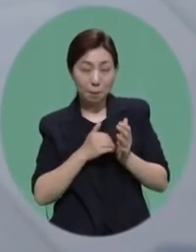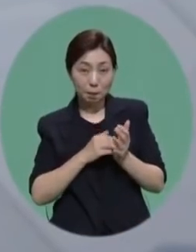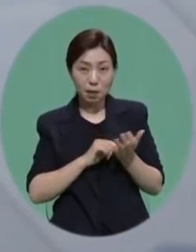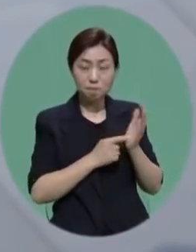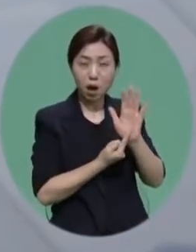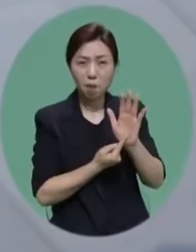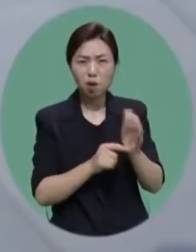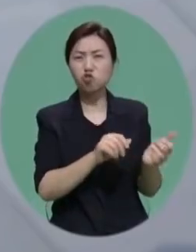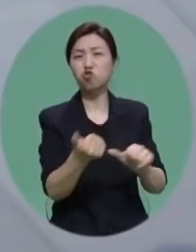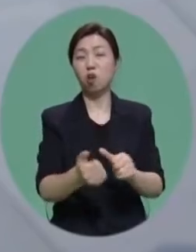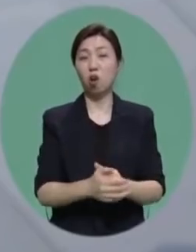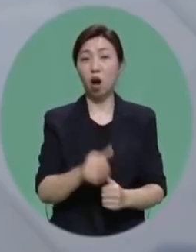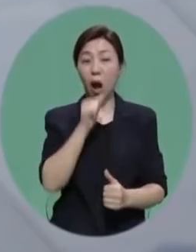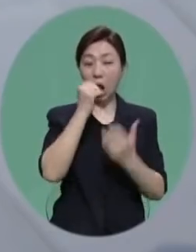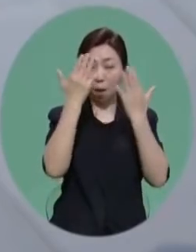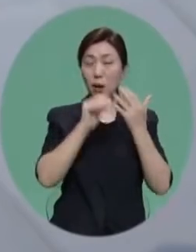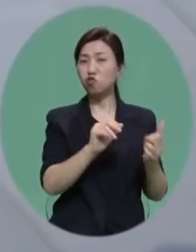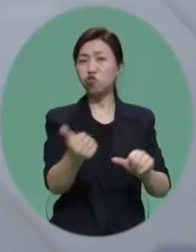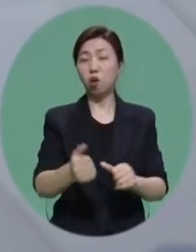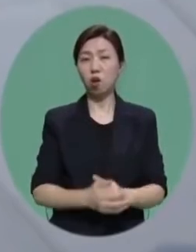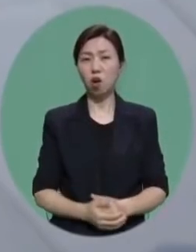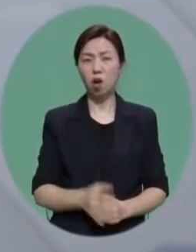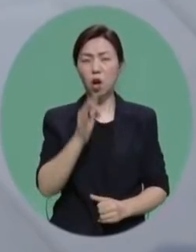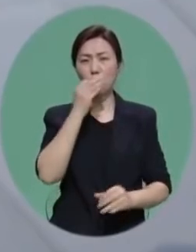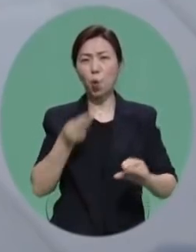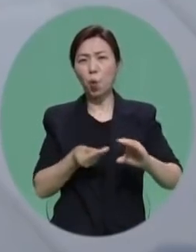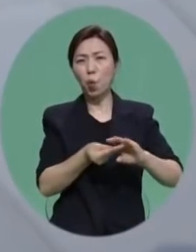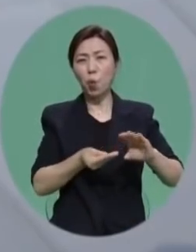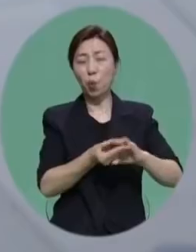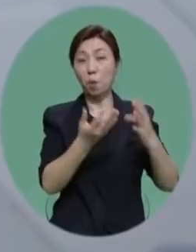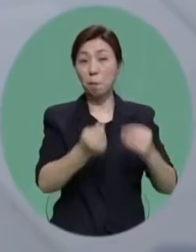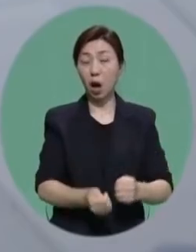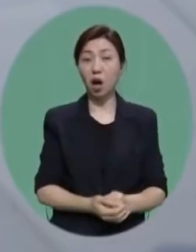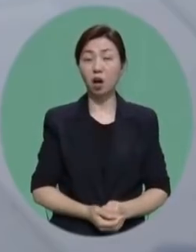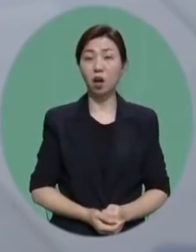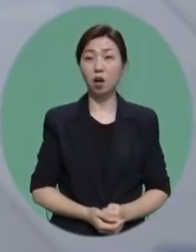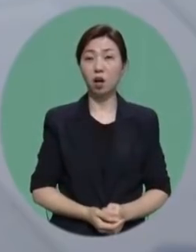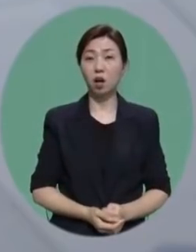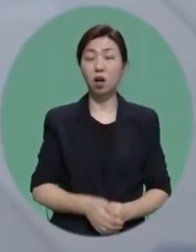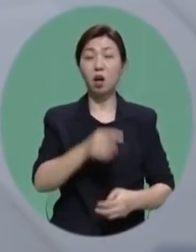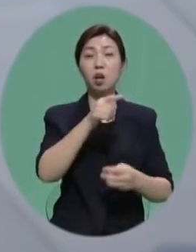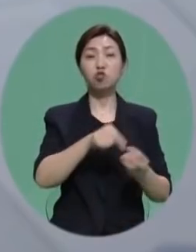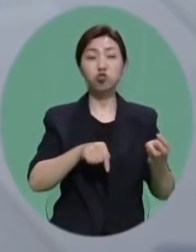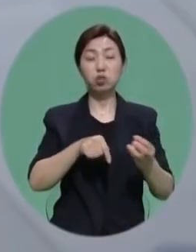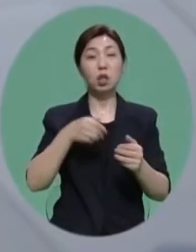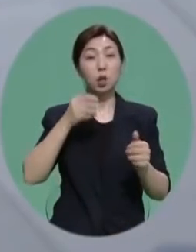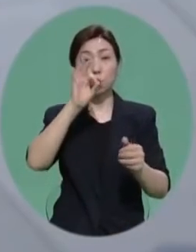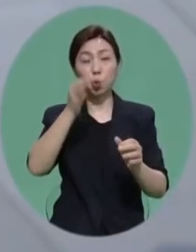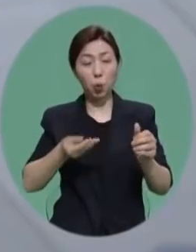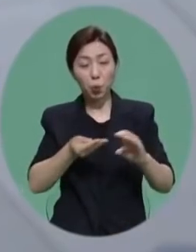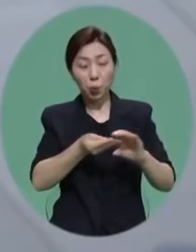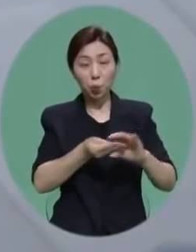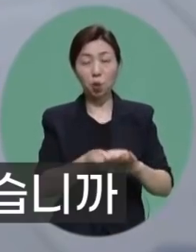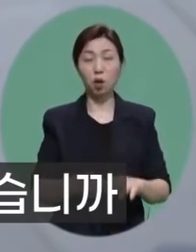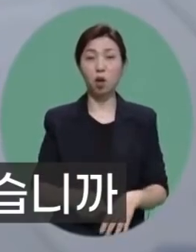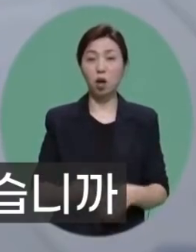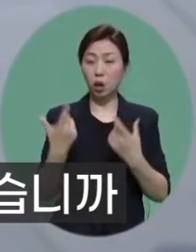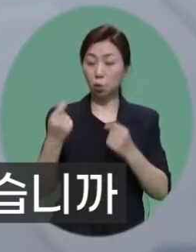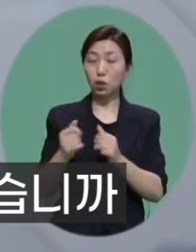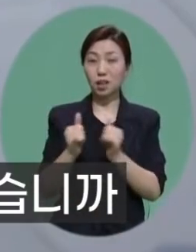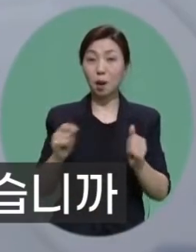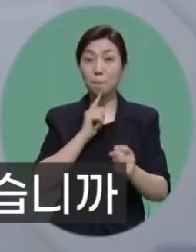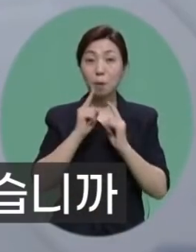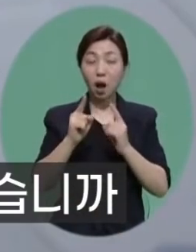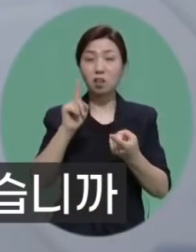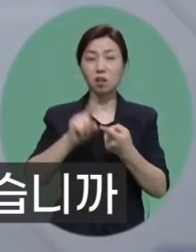죽는다. 돈 많이 받았다. 이렇게 말한 거는 왜 인용을 안 하고 그 사람이 한 똑같은 사람이 한 말인데 왜